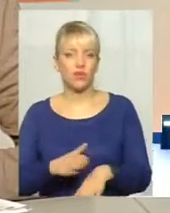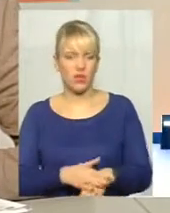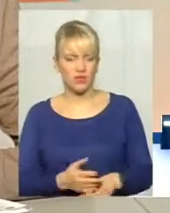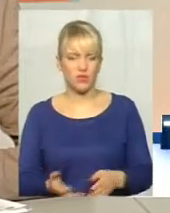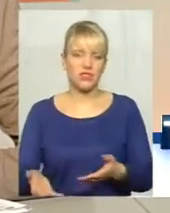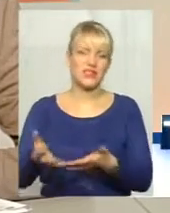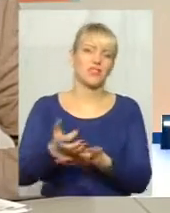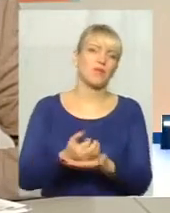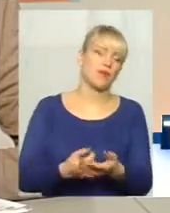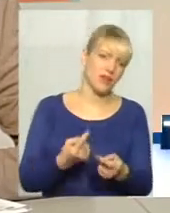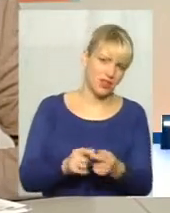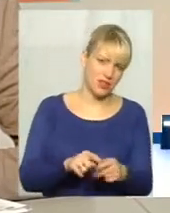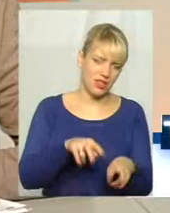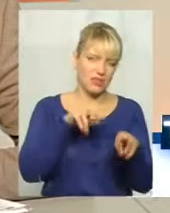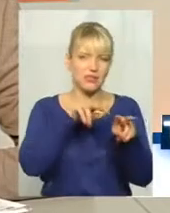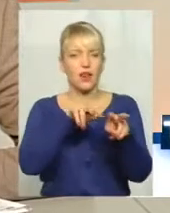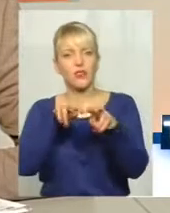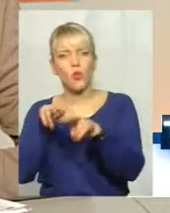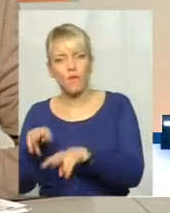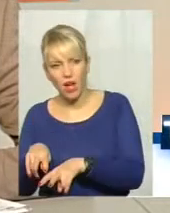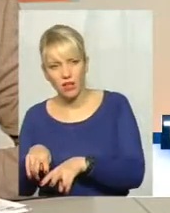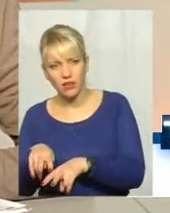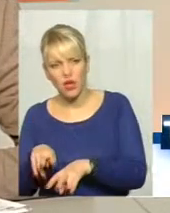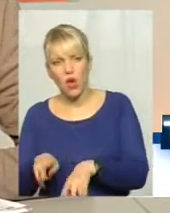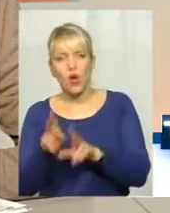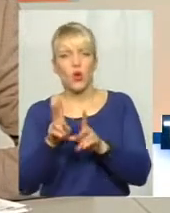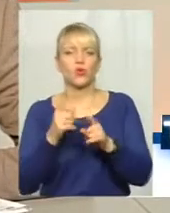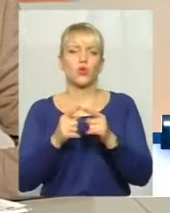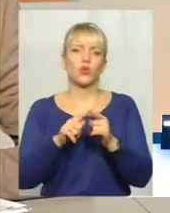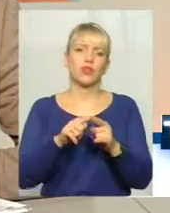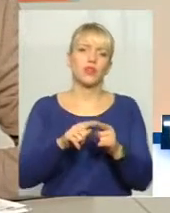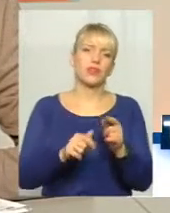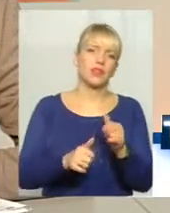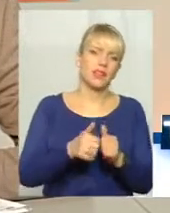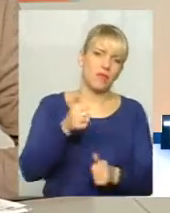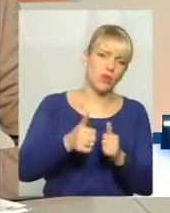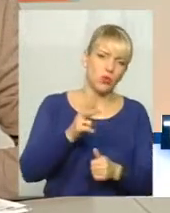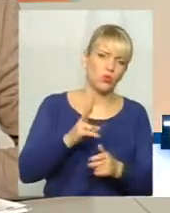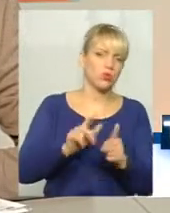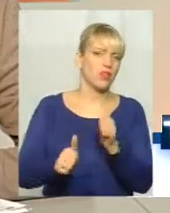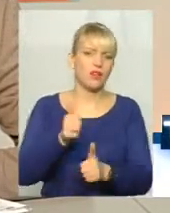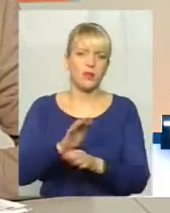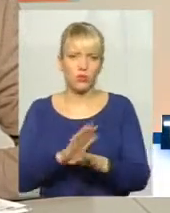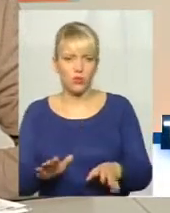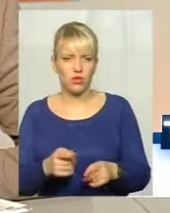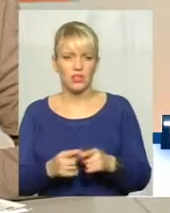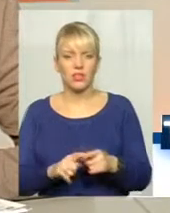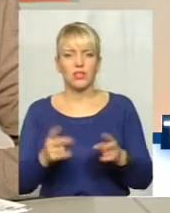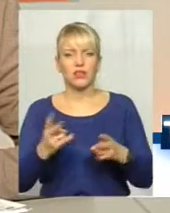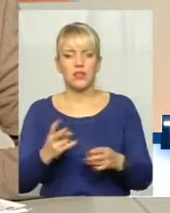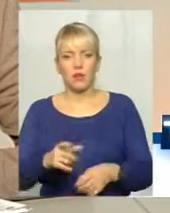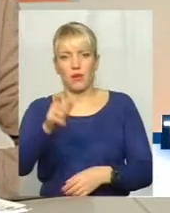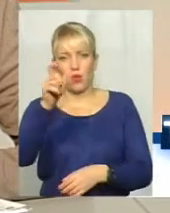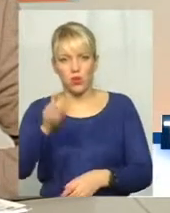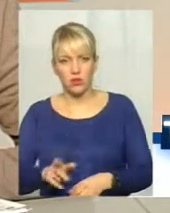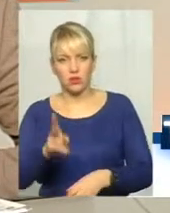це все, слідкувати, там, хто демпінгує, хто не демпінгує. Ну, тобто це треба мати цілу людину, яка